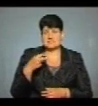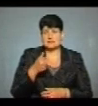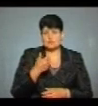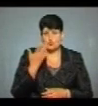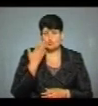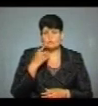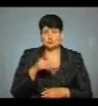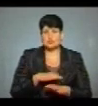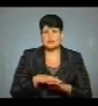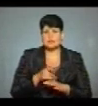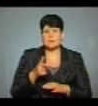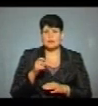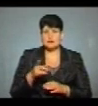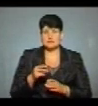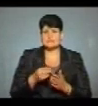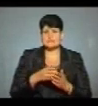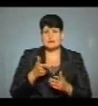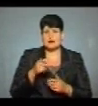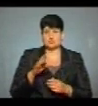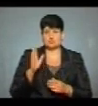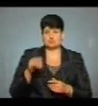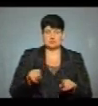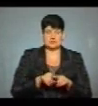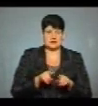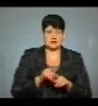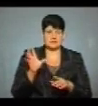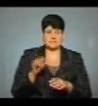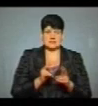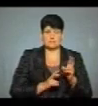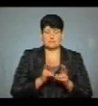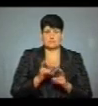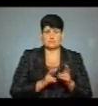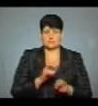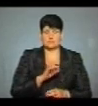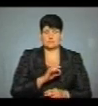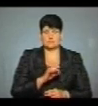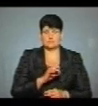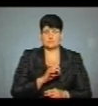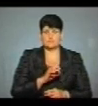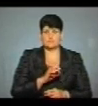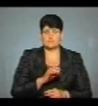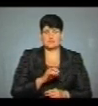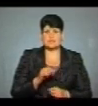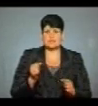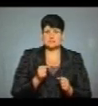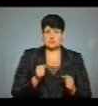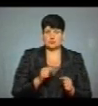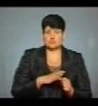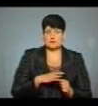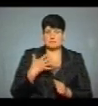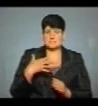ми вийдемо на ринок газу, і ціна газу для нас буде така, як для всіх промислових споживачів, яка взимку інколи зростає